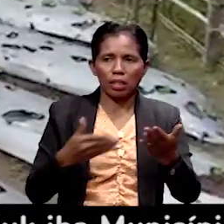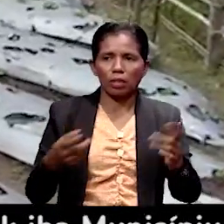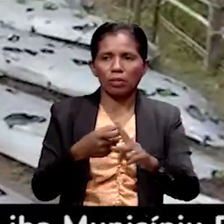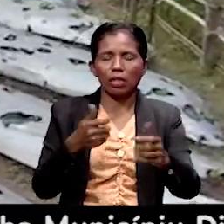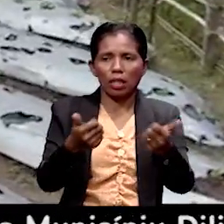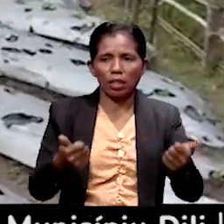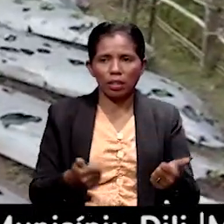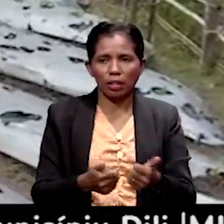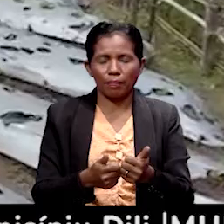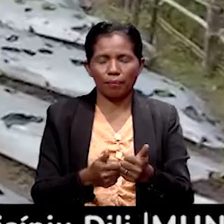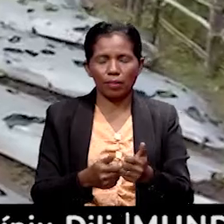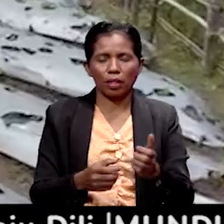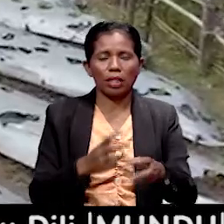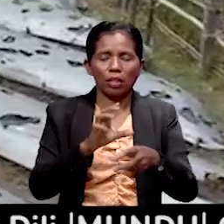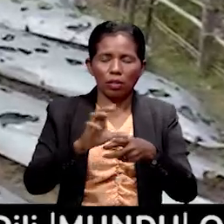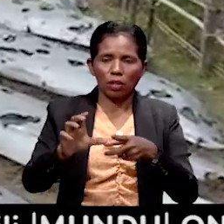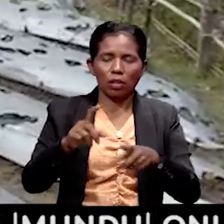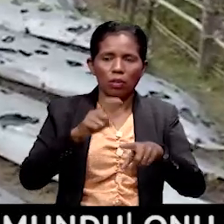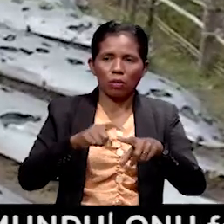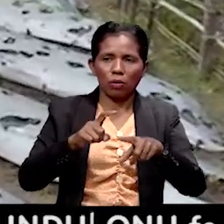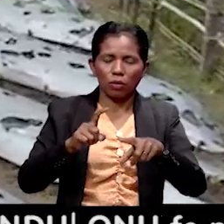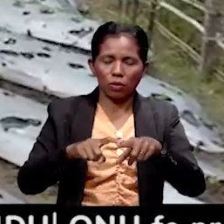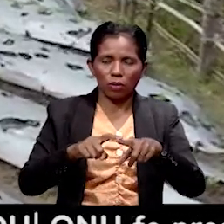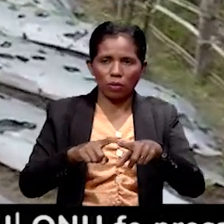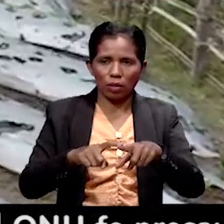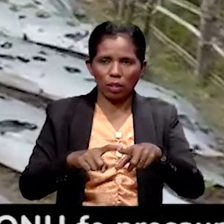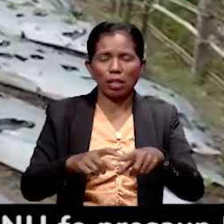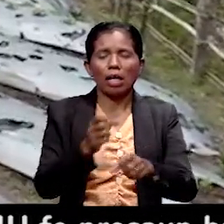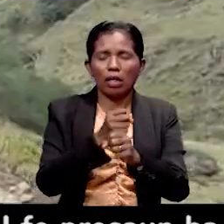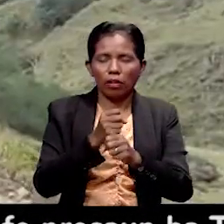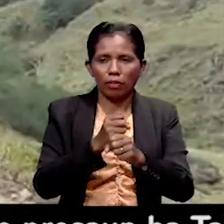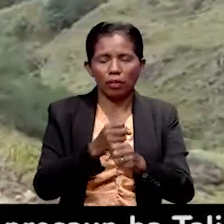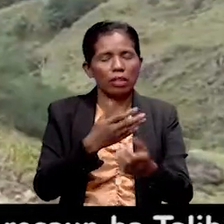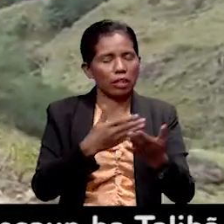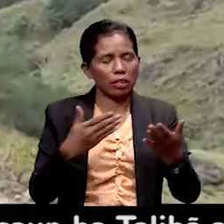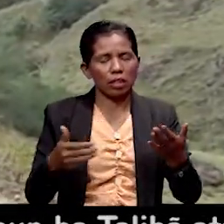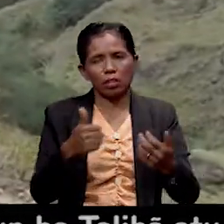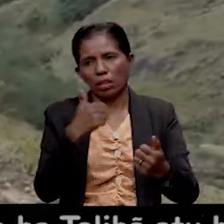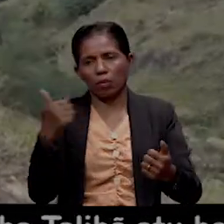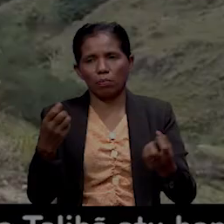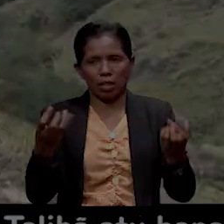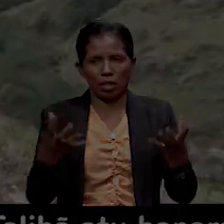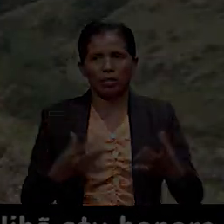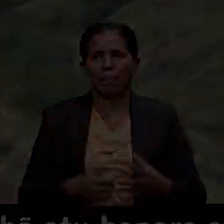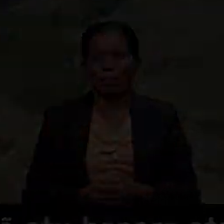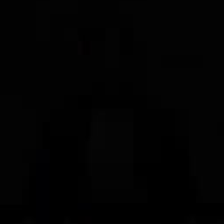aldea idane mak senora koto mike ervila repollo kafe nomos produto agrikola seluktan.